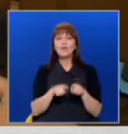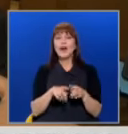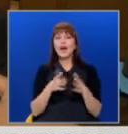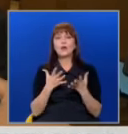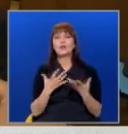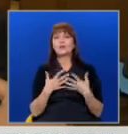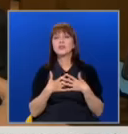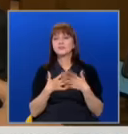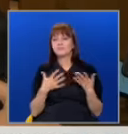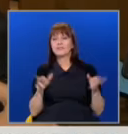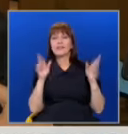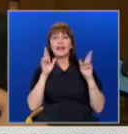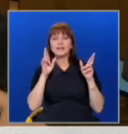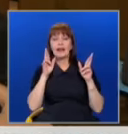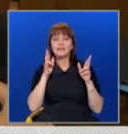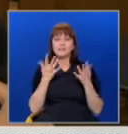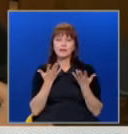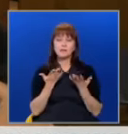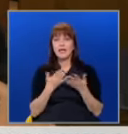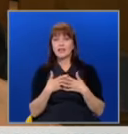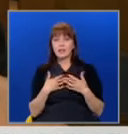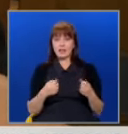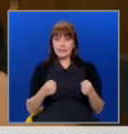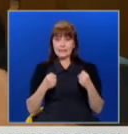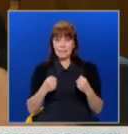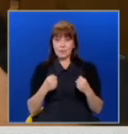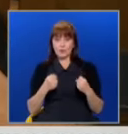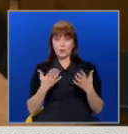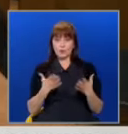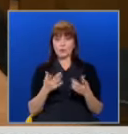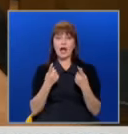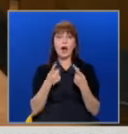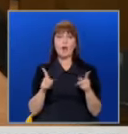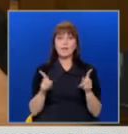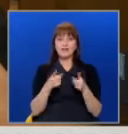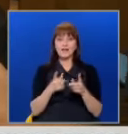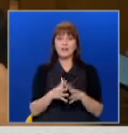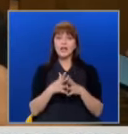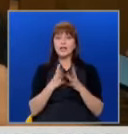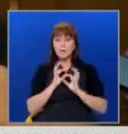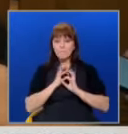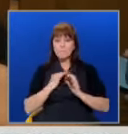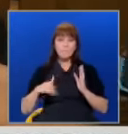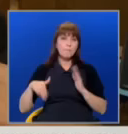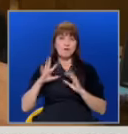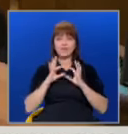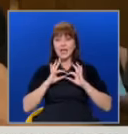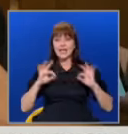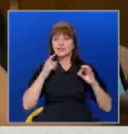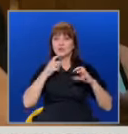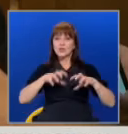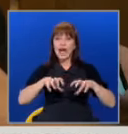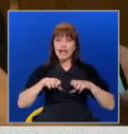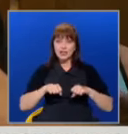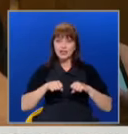се надяваме да изникне по-добра структура и стабилност на управлението и по-голяма яснота за ангажиментите, които са